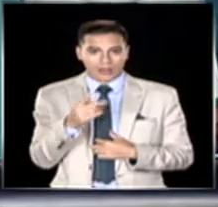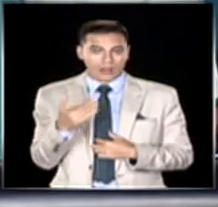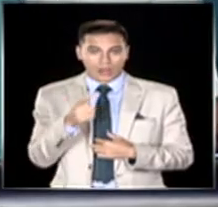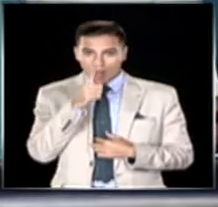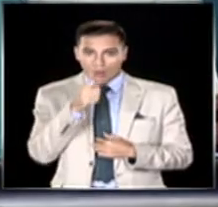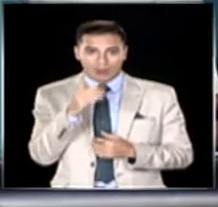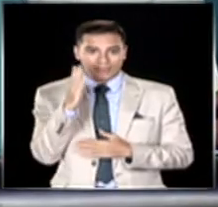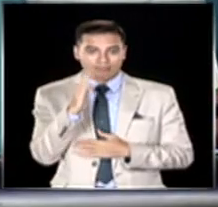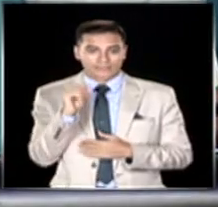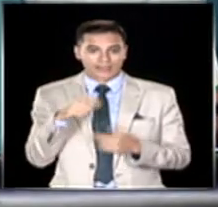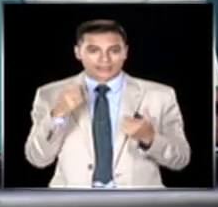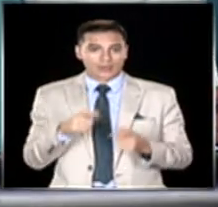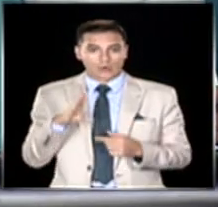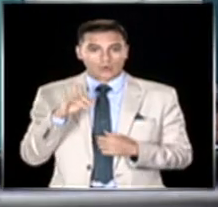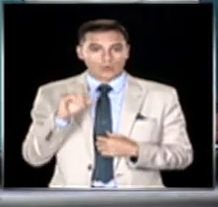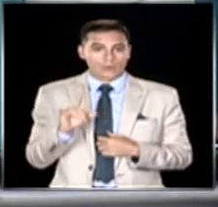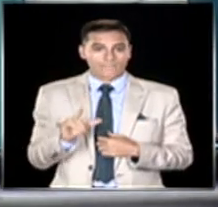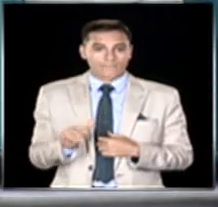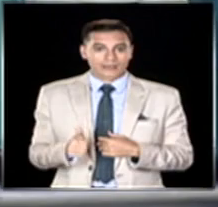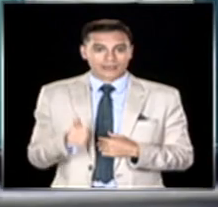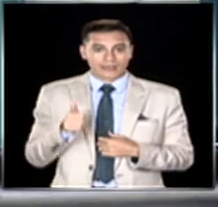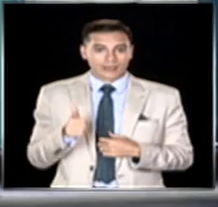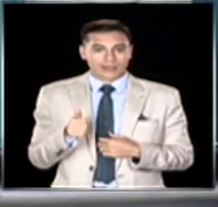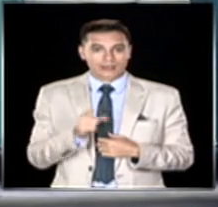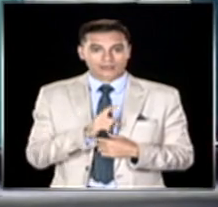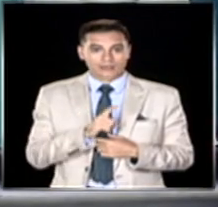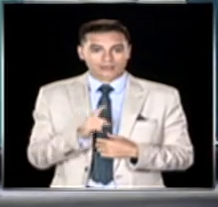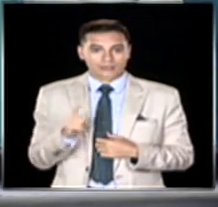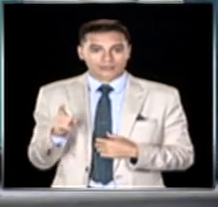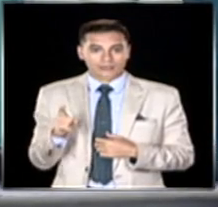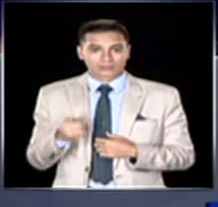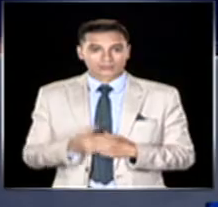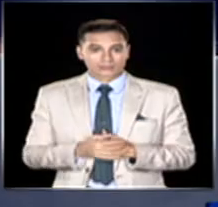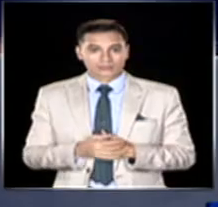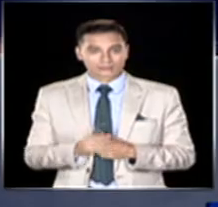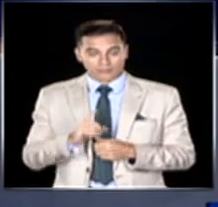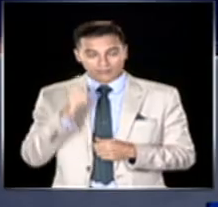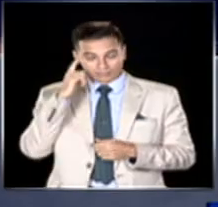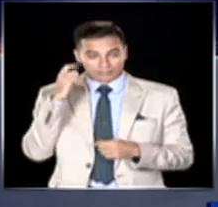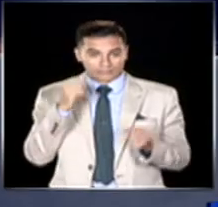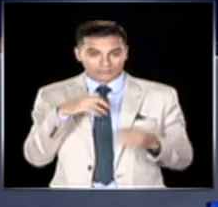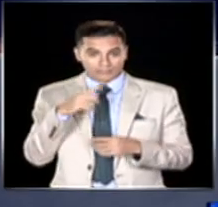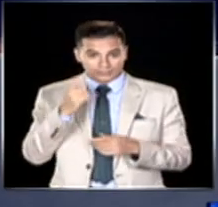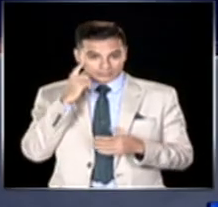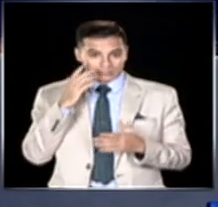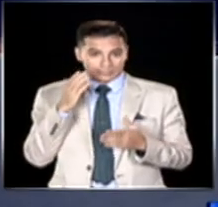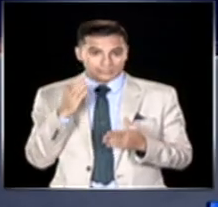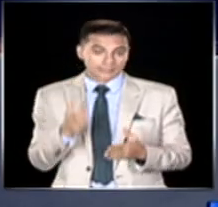اللغة الرسمية في دولة كولومبيا ما ينفعش تقولي كولومبية. لخبطت بقى. فاهم قصدي؟ ده